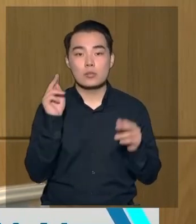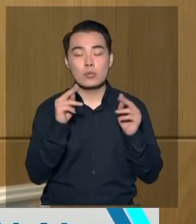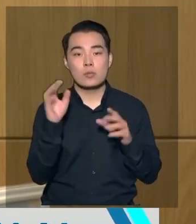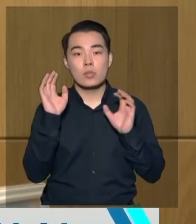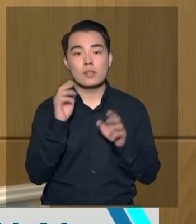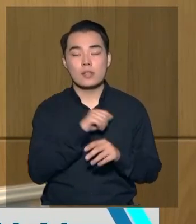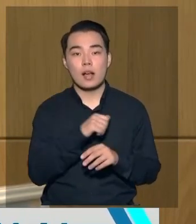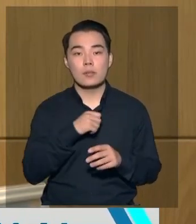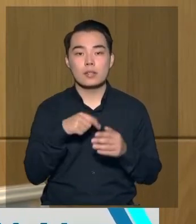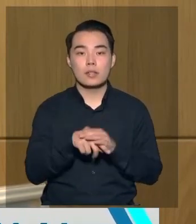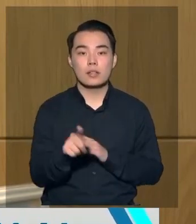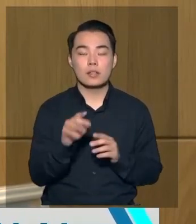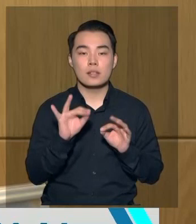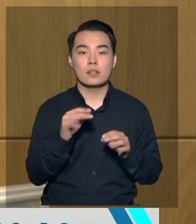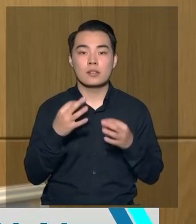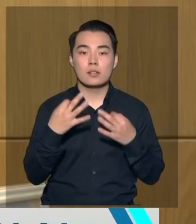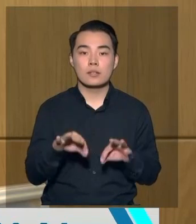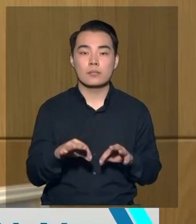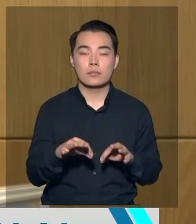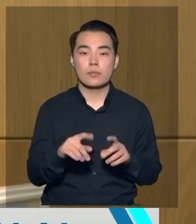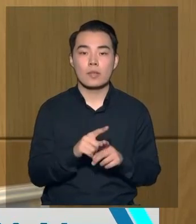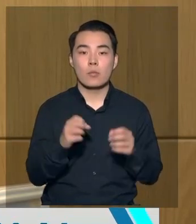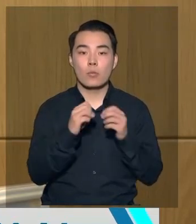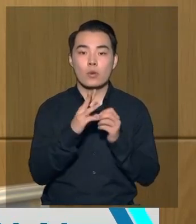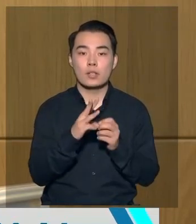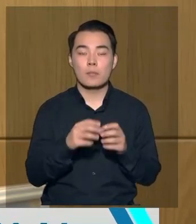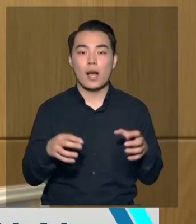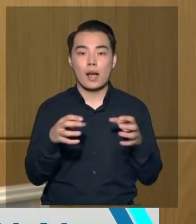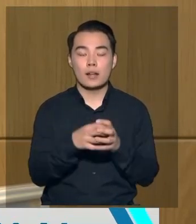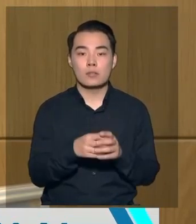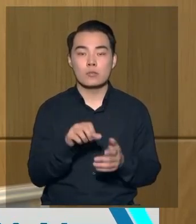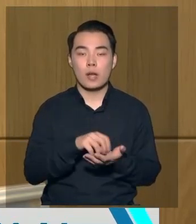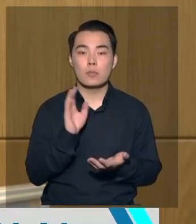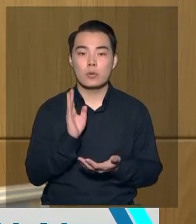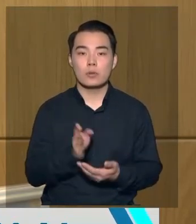адам құқықтары жөніндегі бюросы миссиясынан 13 байқаушы.